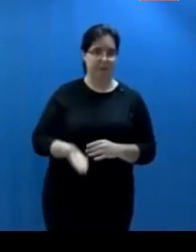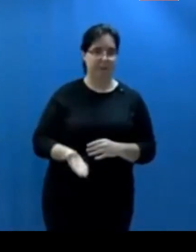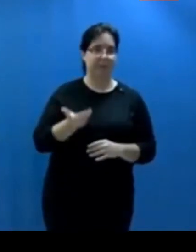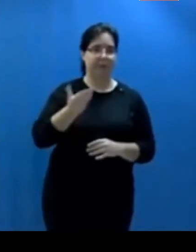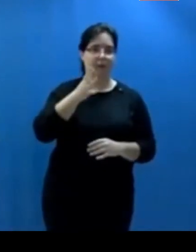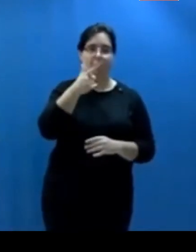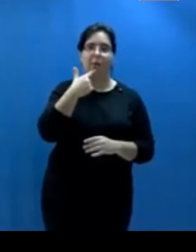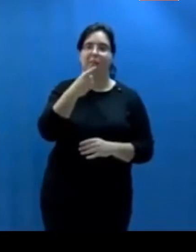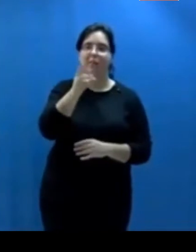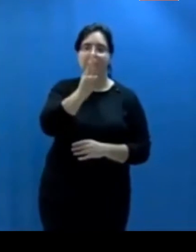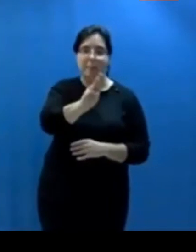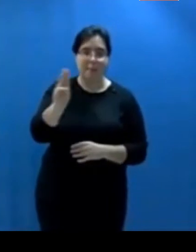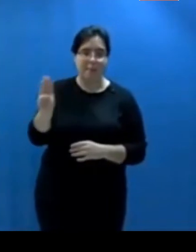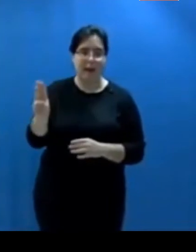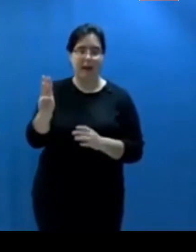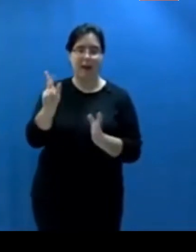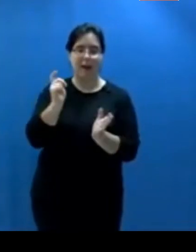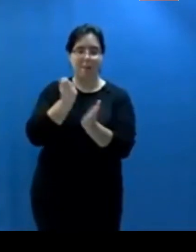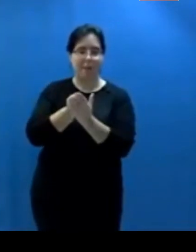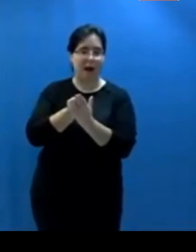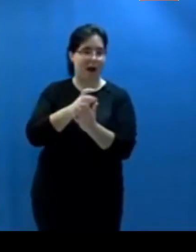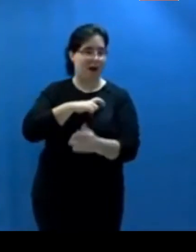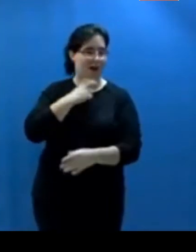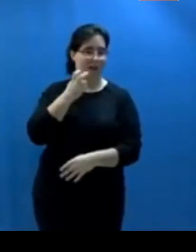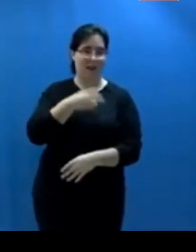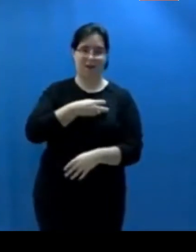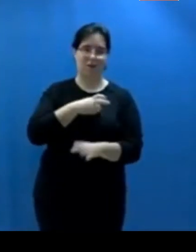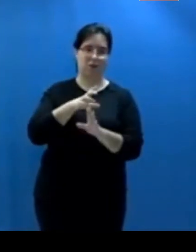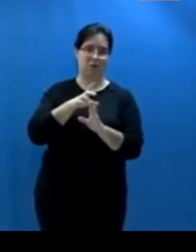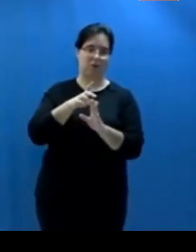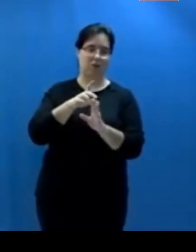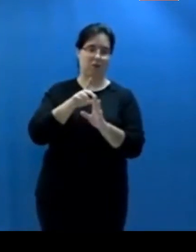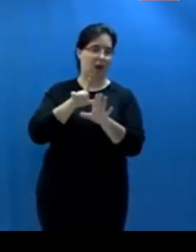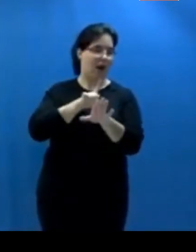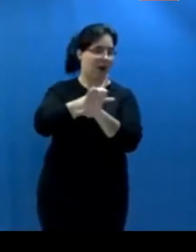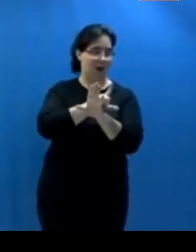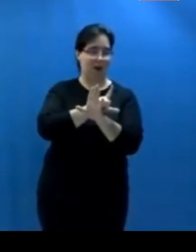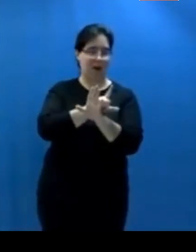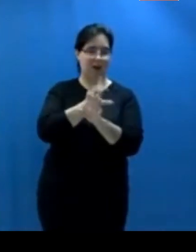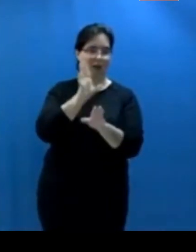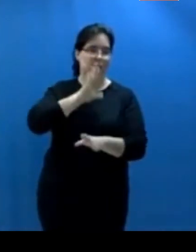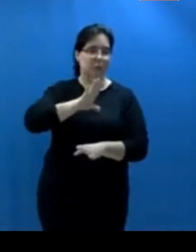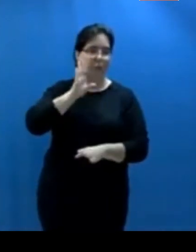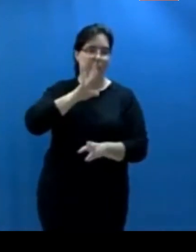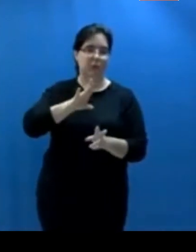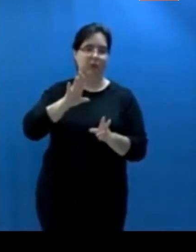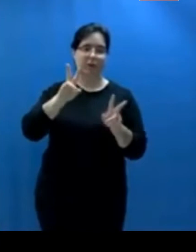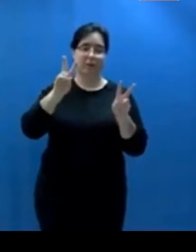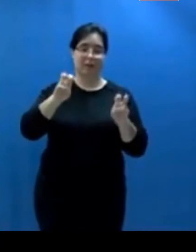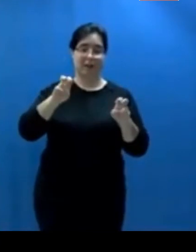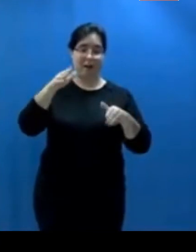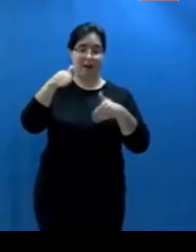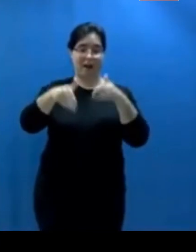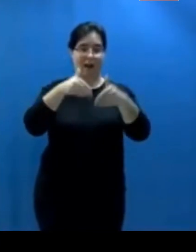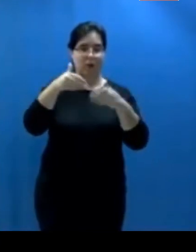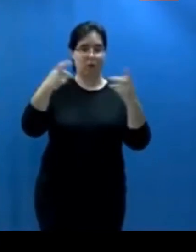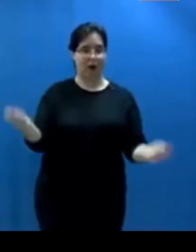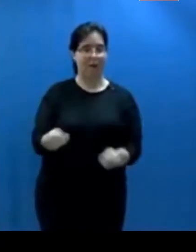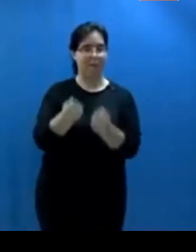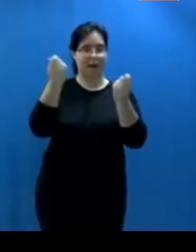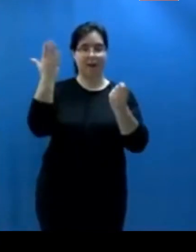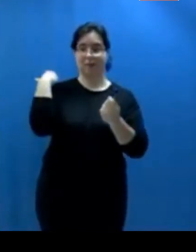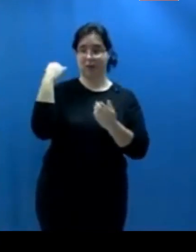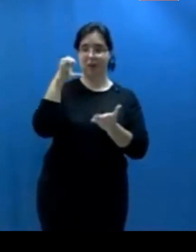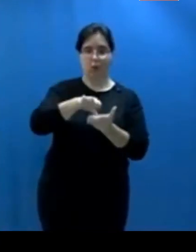Popular s'havia pagat en negre amb diners de la corrupció les campanyes electorals en la ciutat de Castelló per accedir